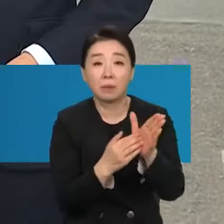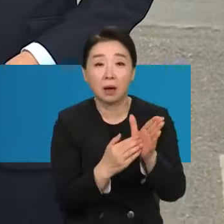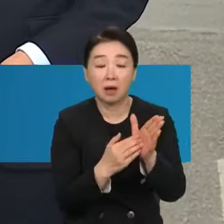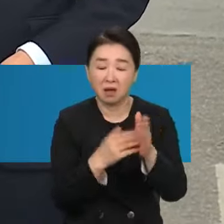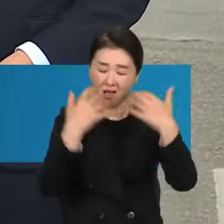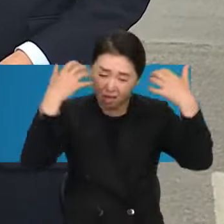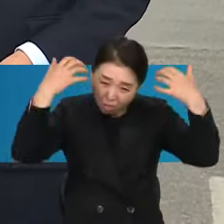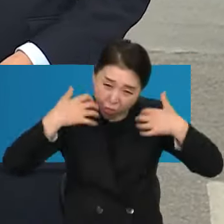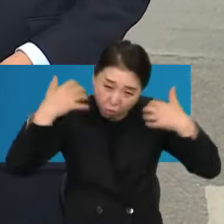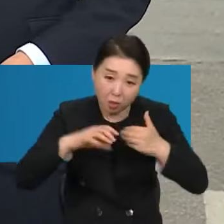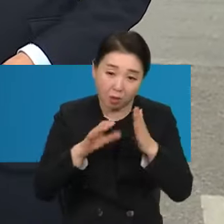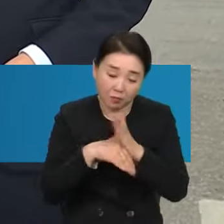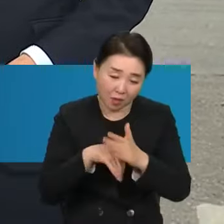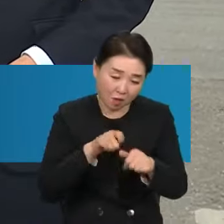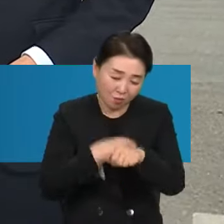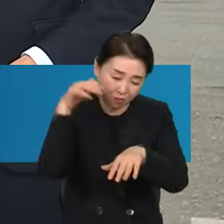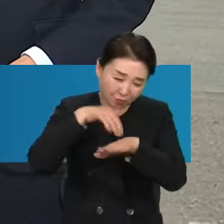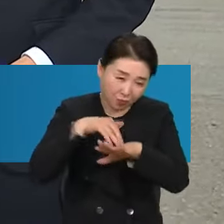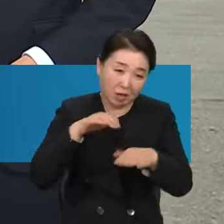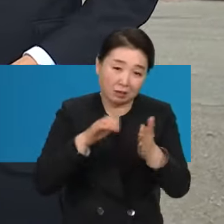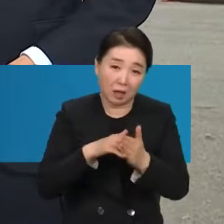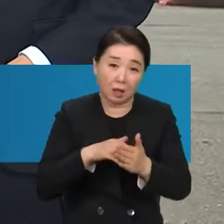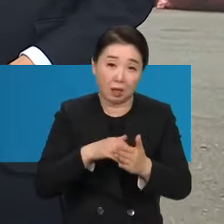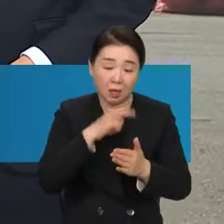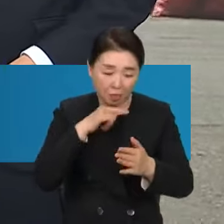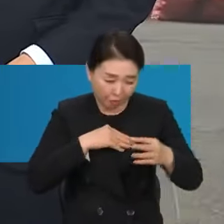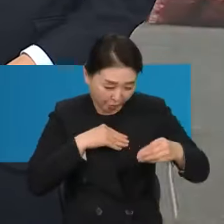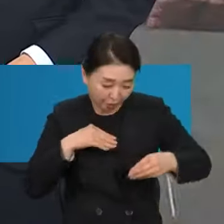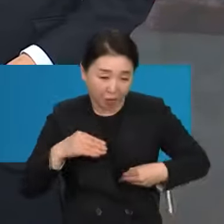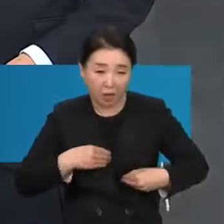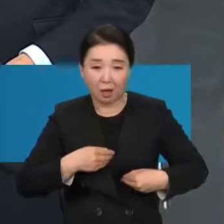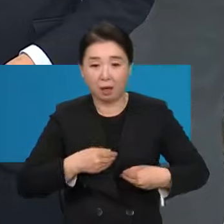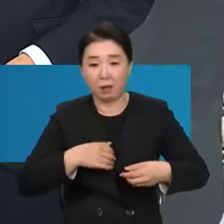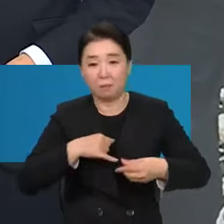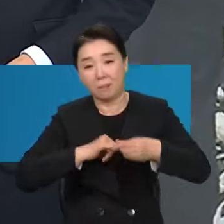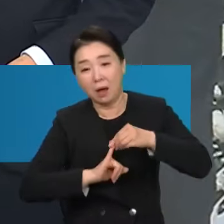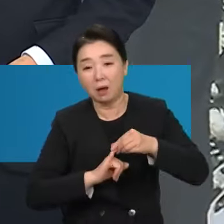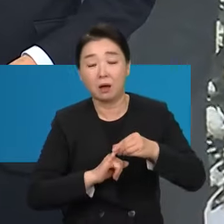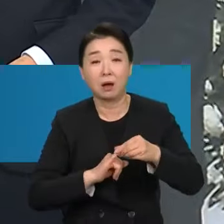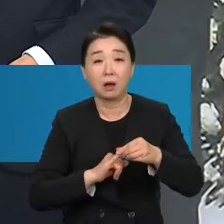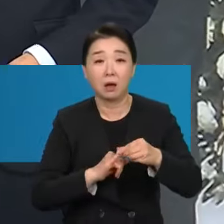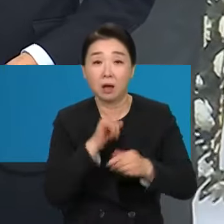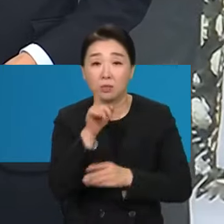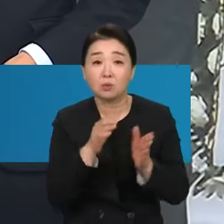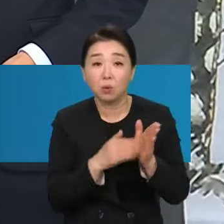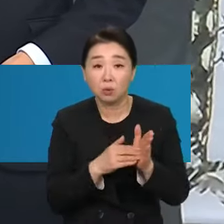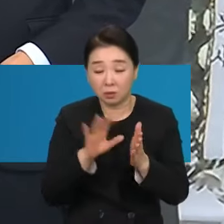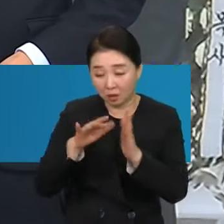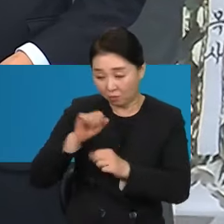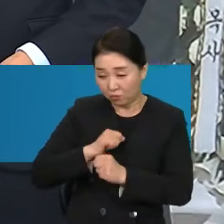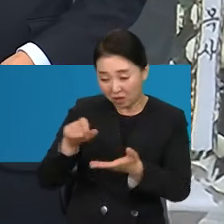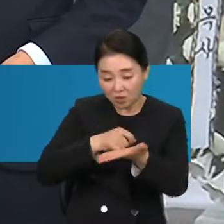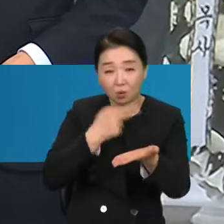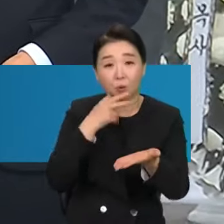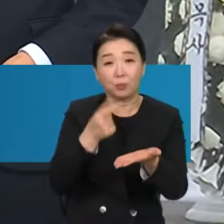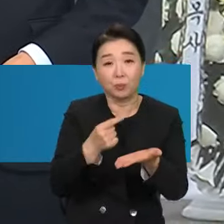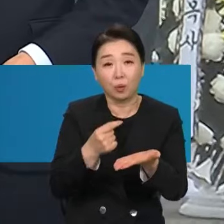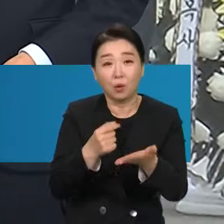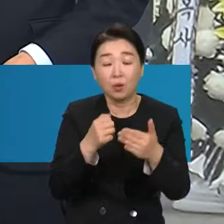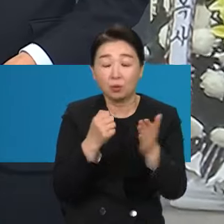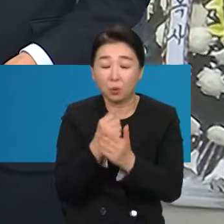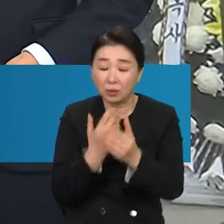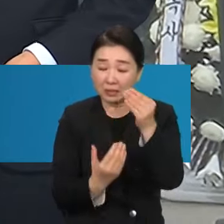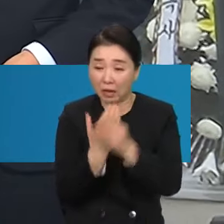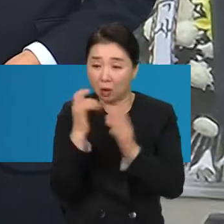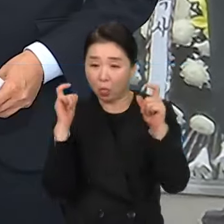가혹한 훈련을 받다가 장기가 망가지며 숨진 건데, 당시 부대에서 기록도 제대로 남기지 않으며 사건을 축소하려